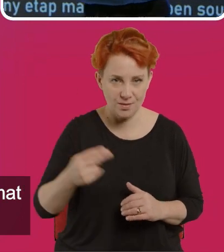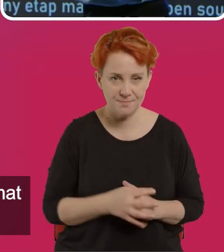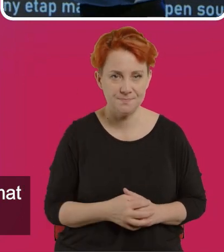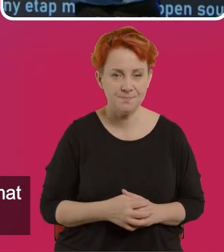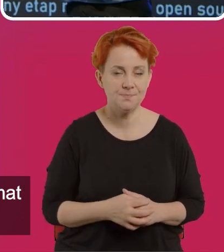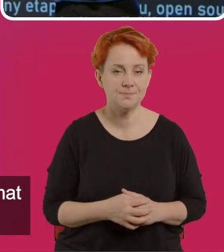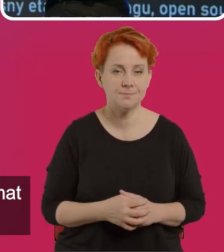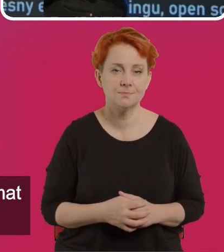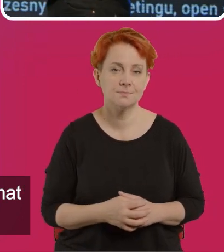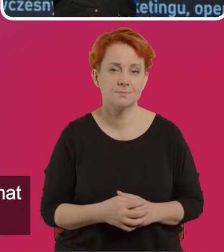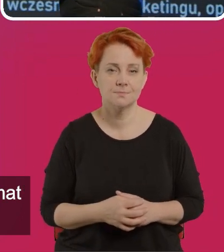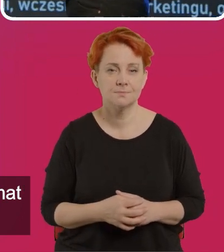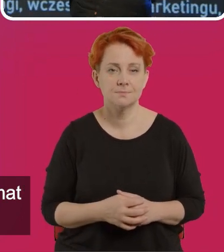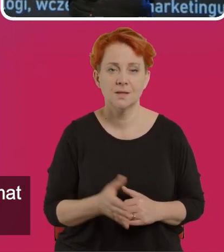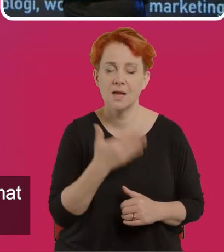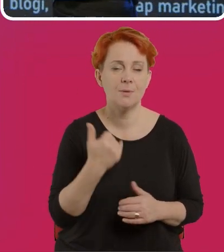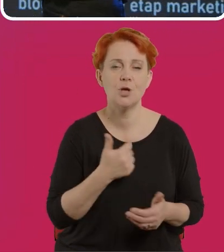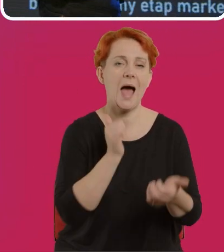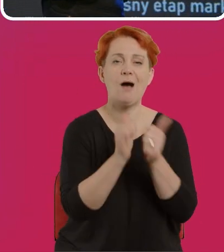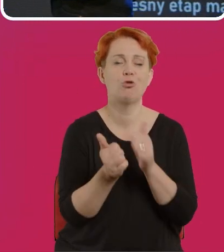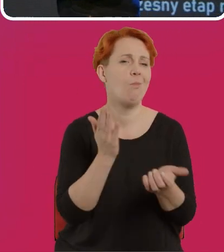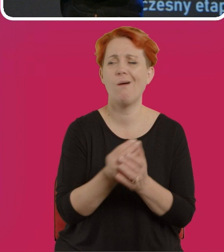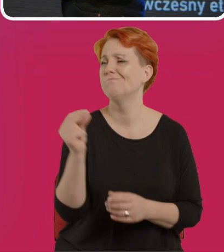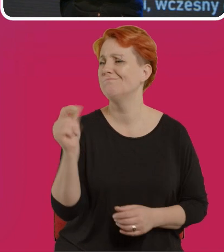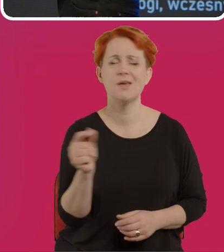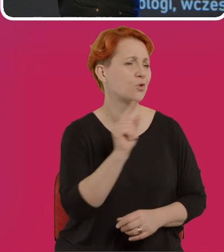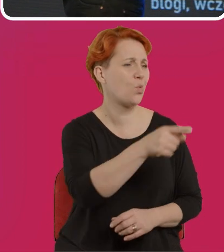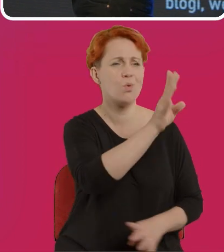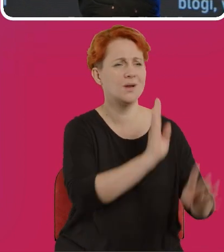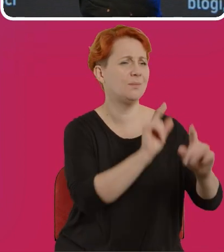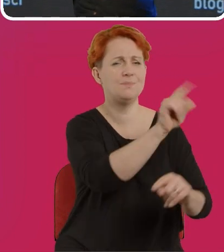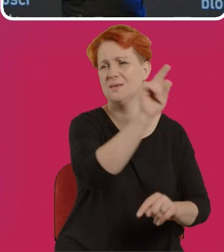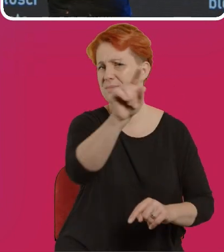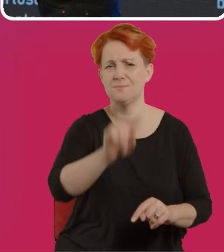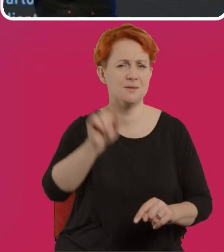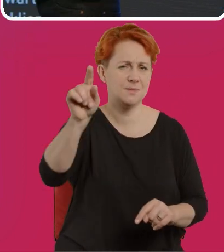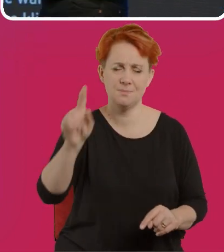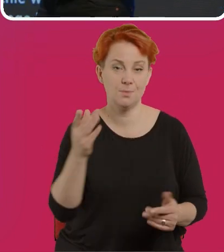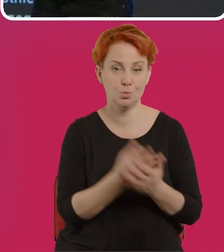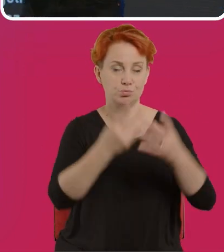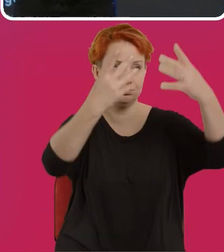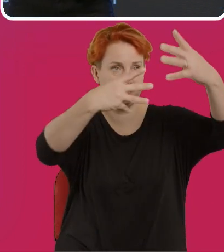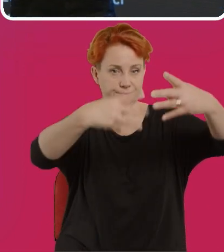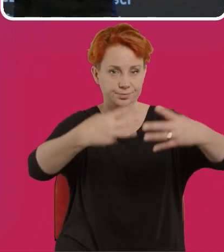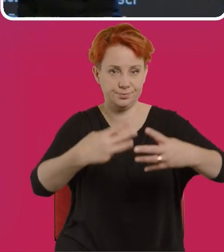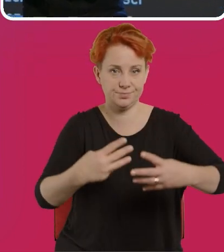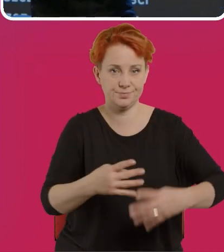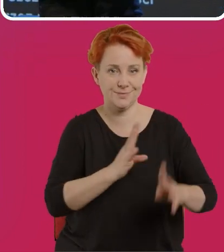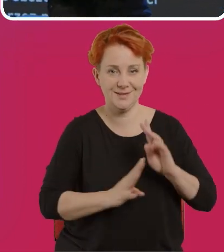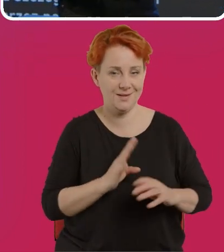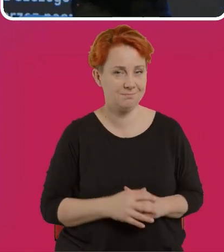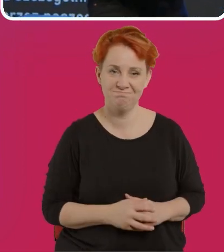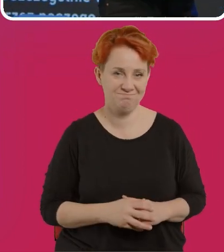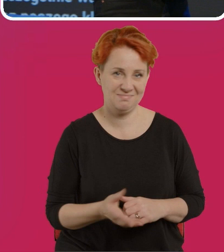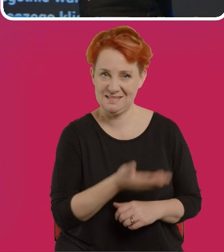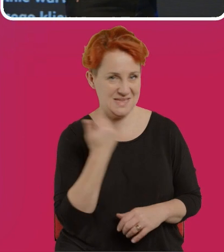uruchamiamy sobie jakiś automacik i on tak nam pyk magicznie, tu masz klient, klik, klik, klik, klik, klik i wyskakują wam klienci. No nie.